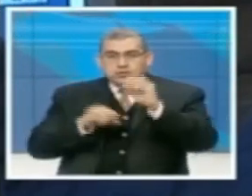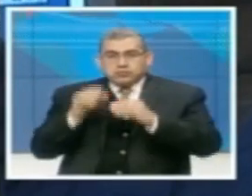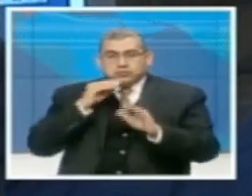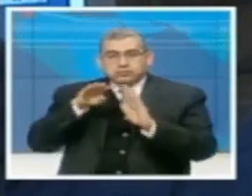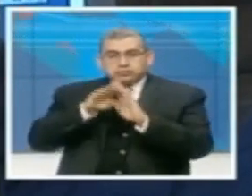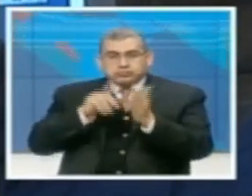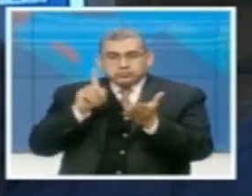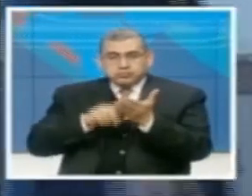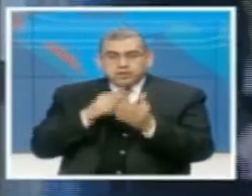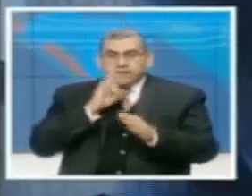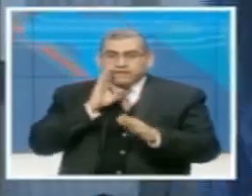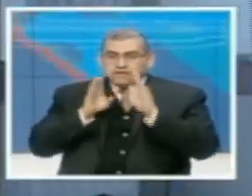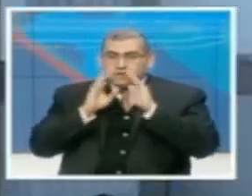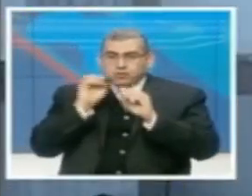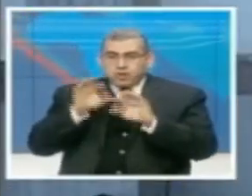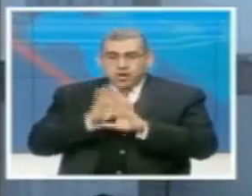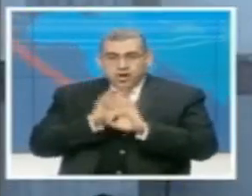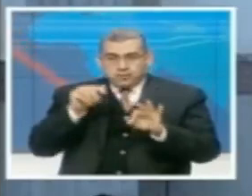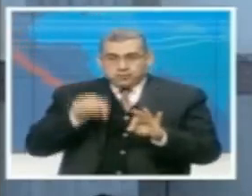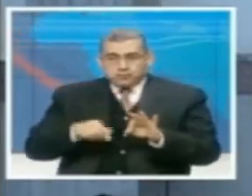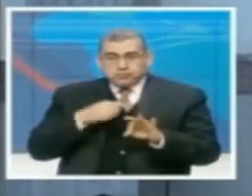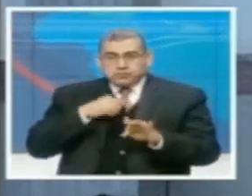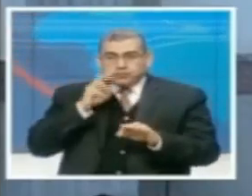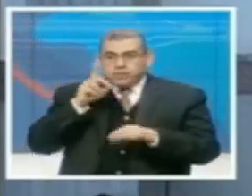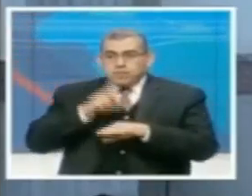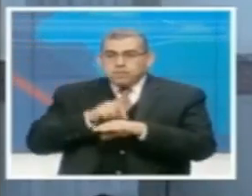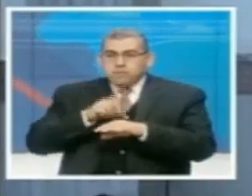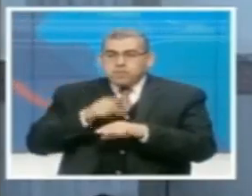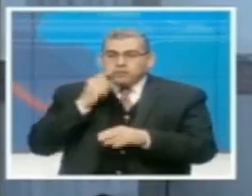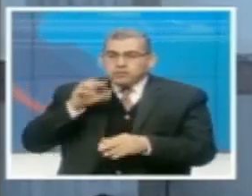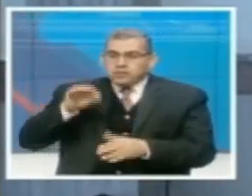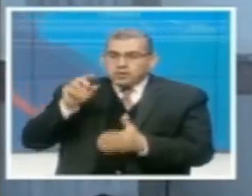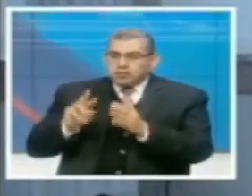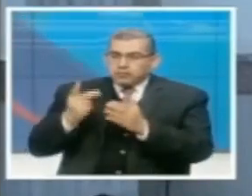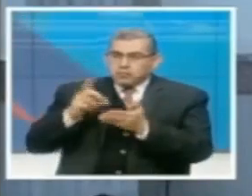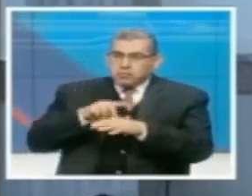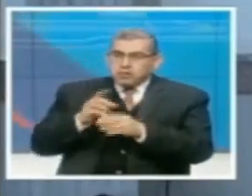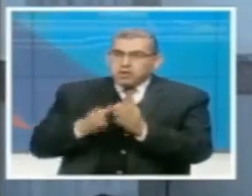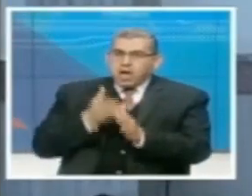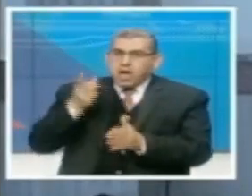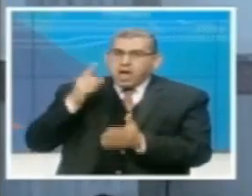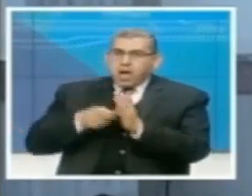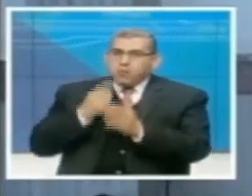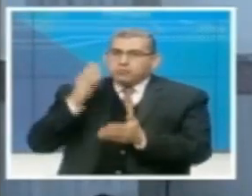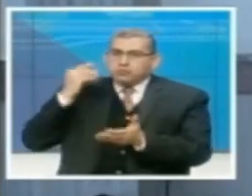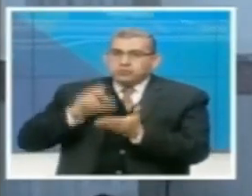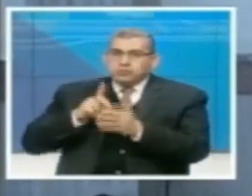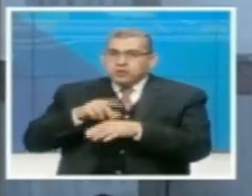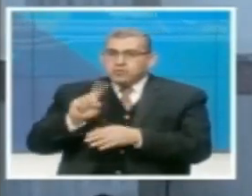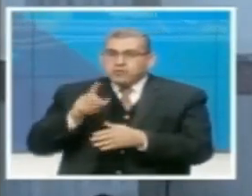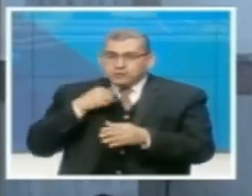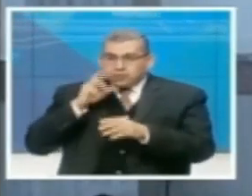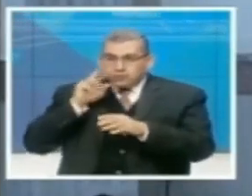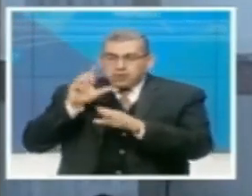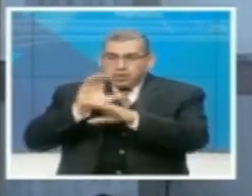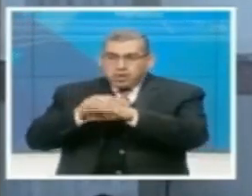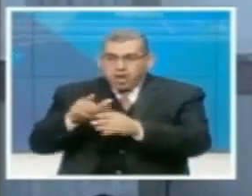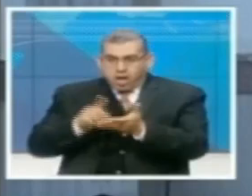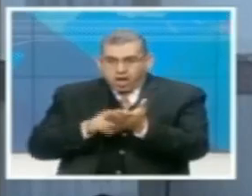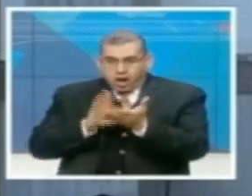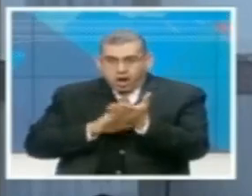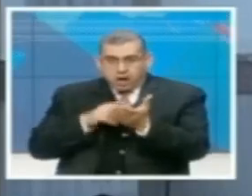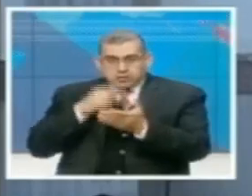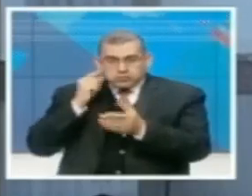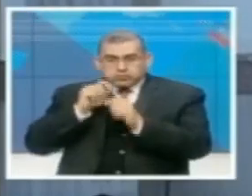وعلى الفيسبوك. نوضح الأمراض النادرة اللي موجودة، وخصوصا اللي موجودة في مجتمعنا اللي احنا نلقي عليها الضوء، وإن قد إيه دي